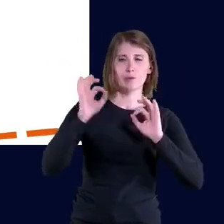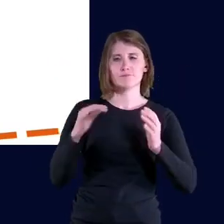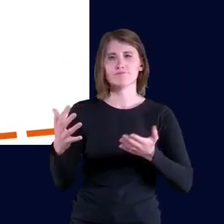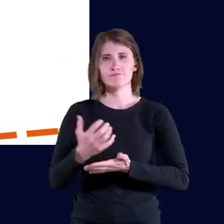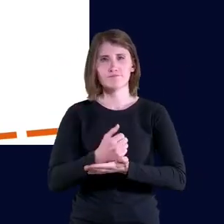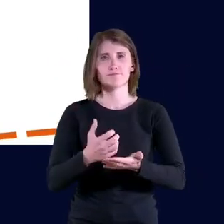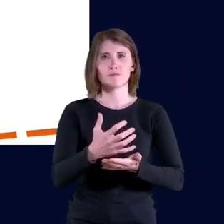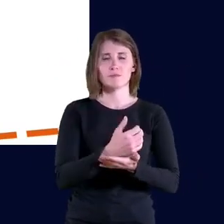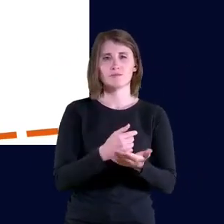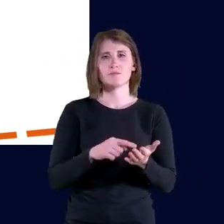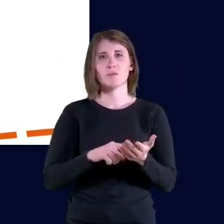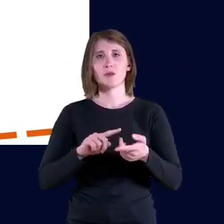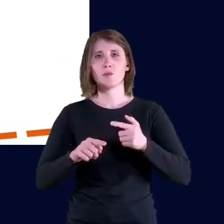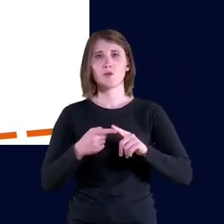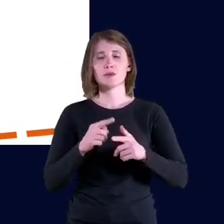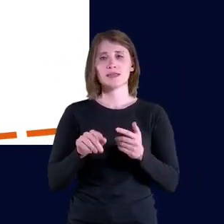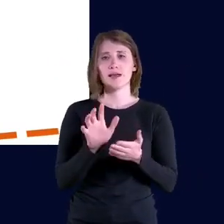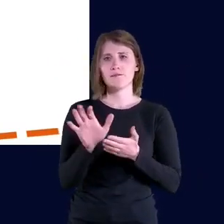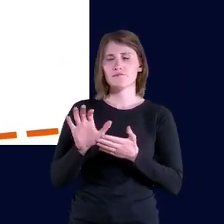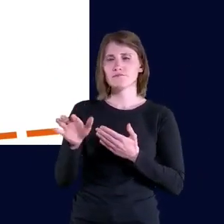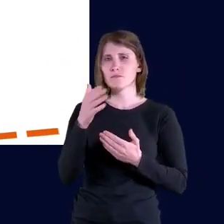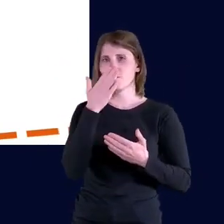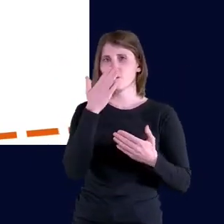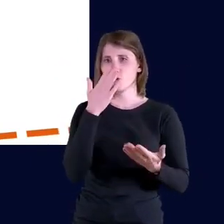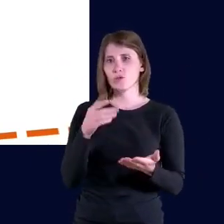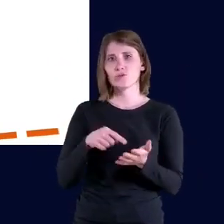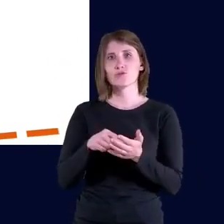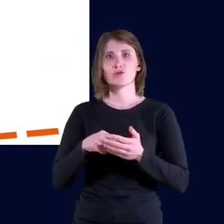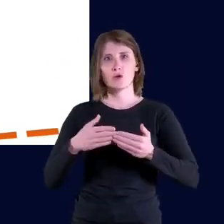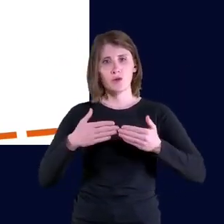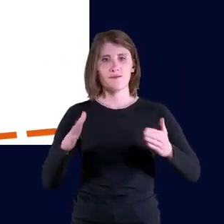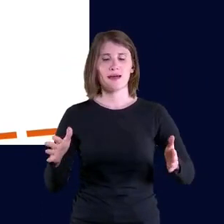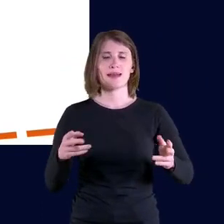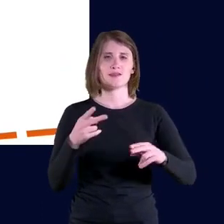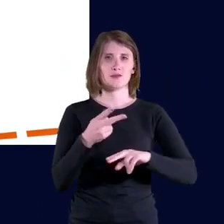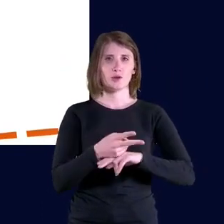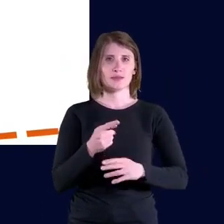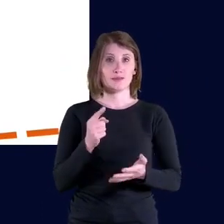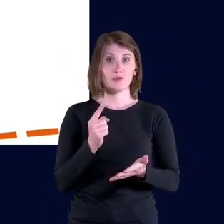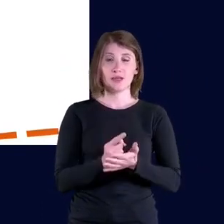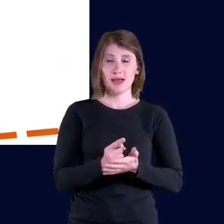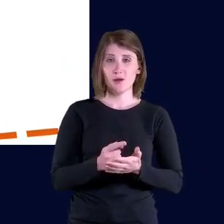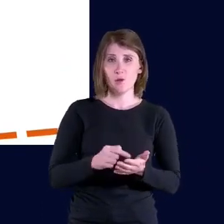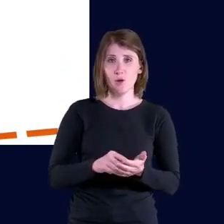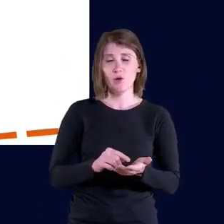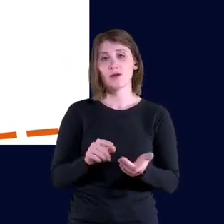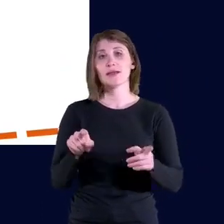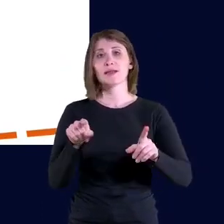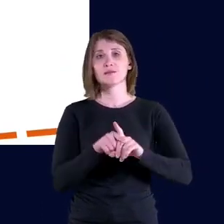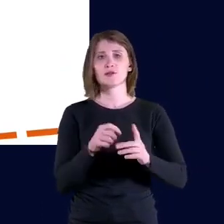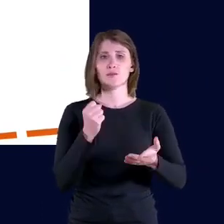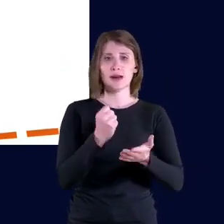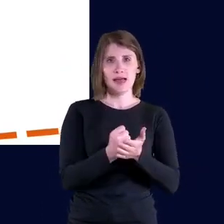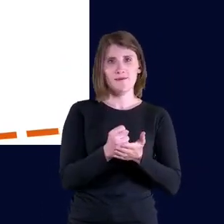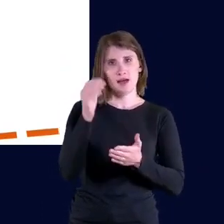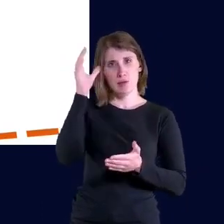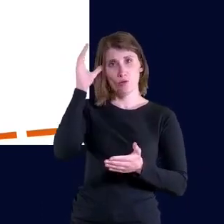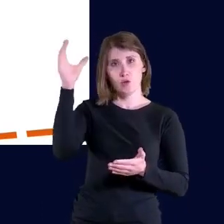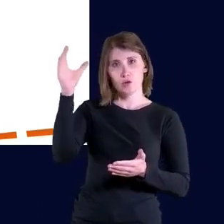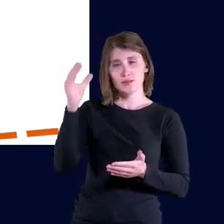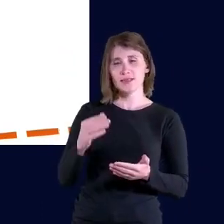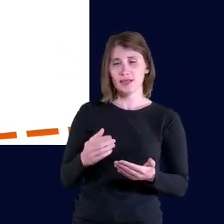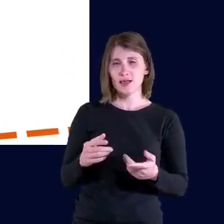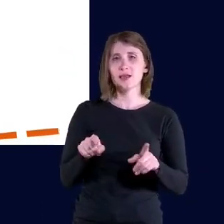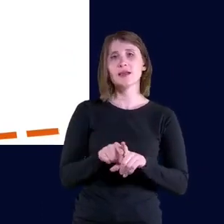na temat polityki wydawniczej zakresie otwartego dostępu w zakresie praw autorskich oraz tego